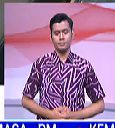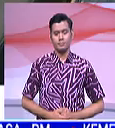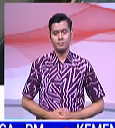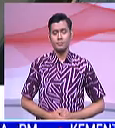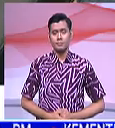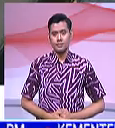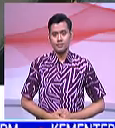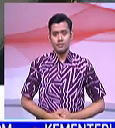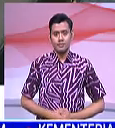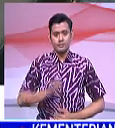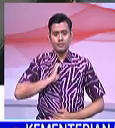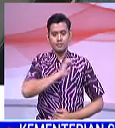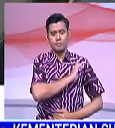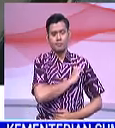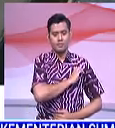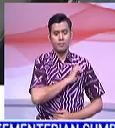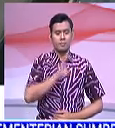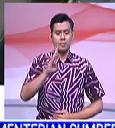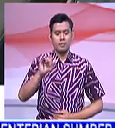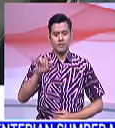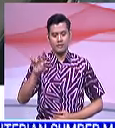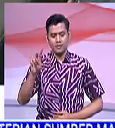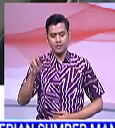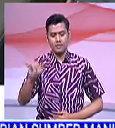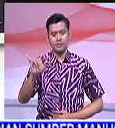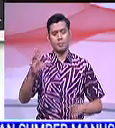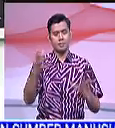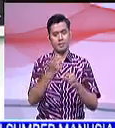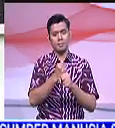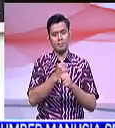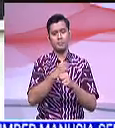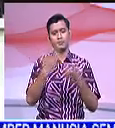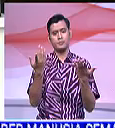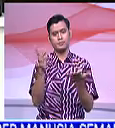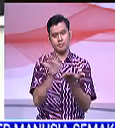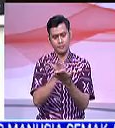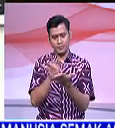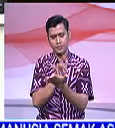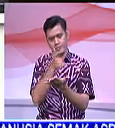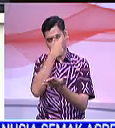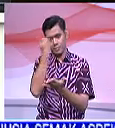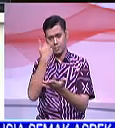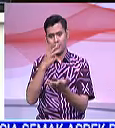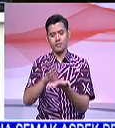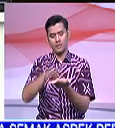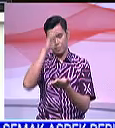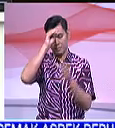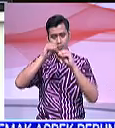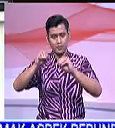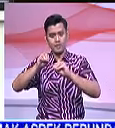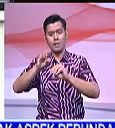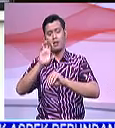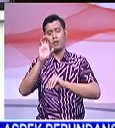tepsco Negeri Perlis Siti Badriah yang berkata perolehan kesemutan Blade berkenaan susulan isu pelaksanaan pengajaran dan pembelajaran